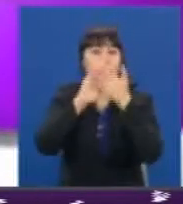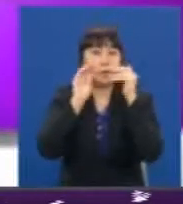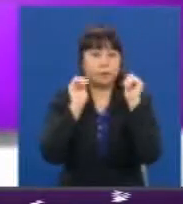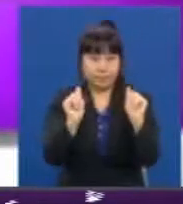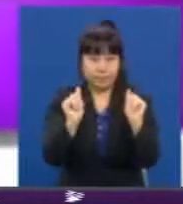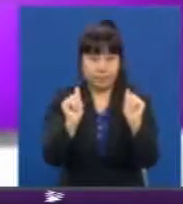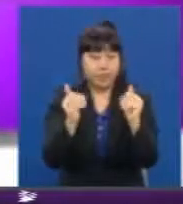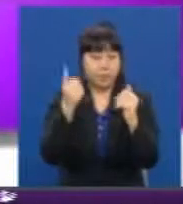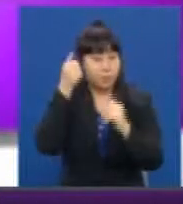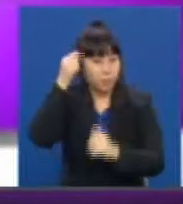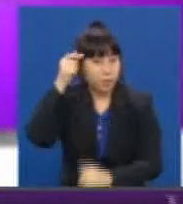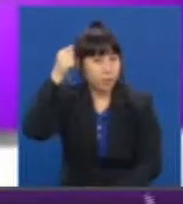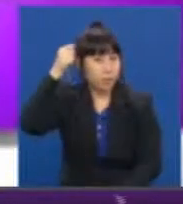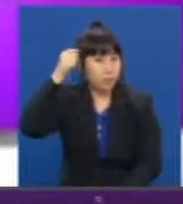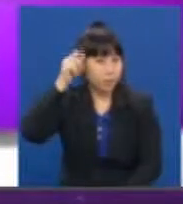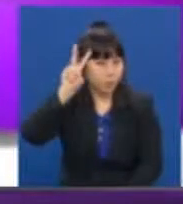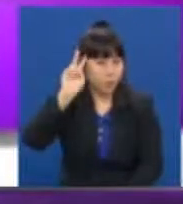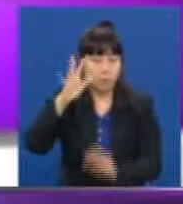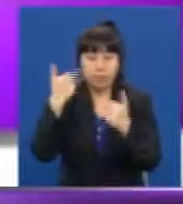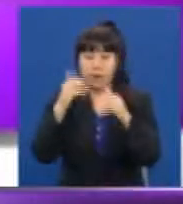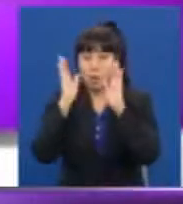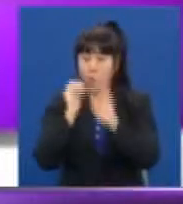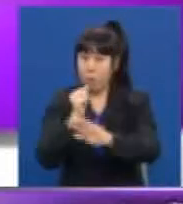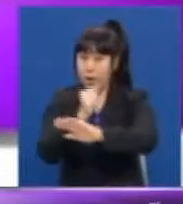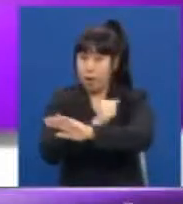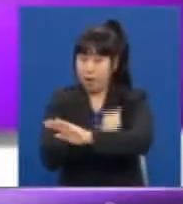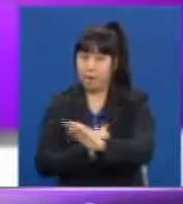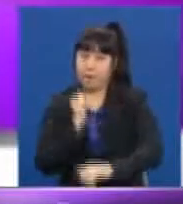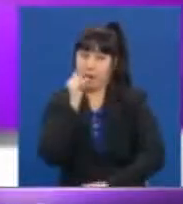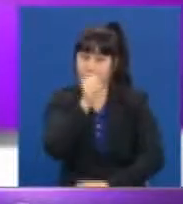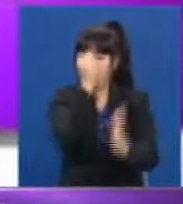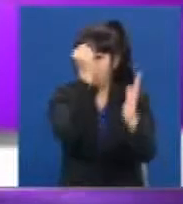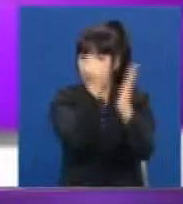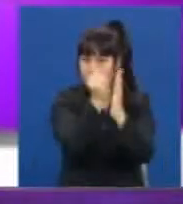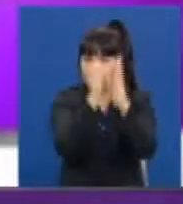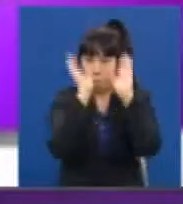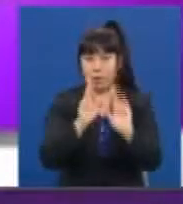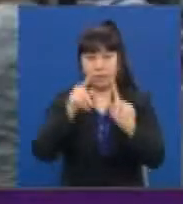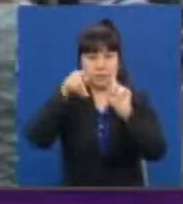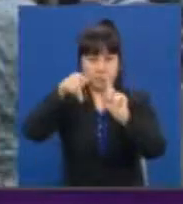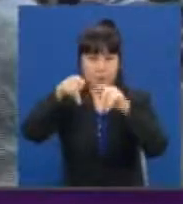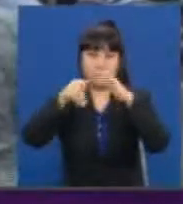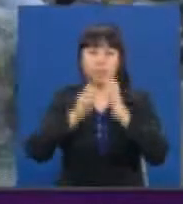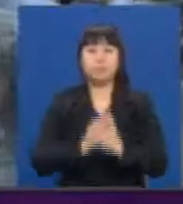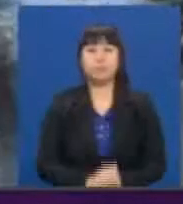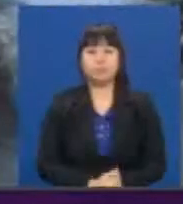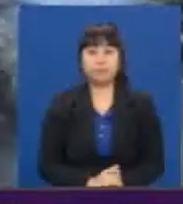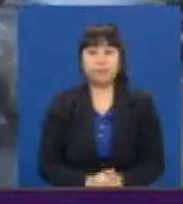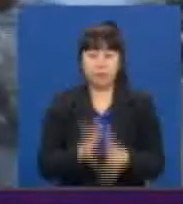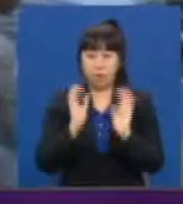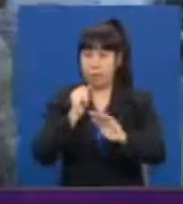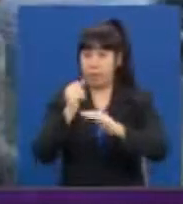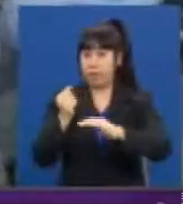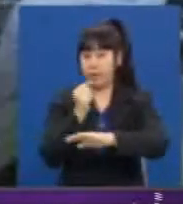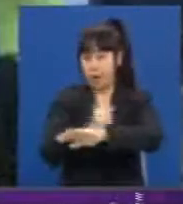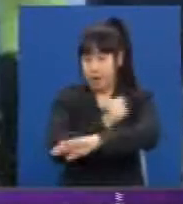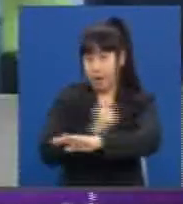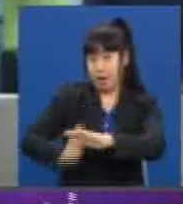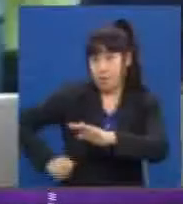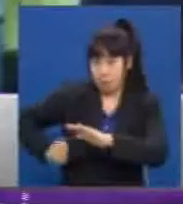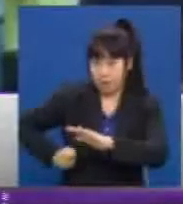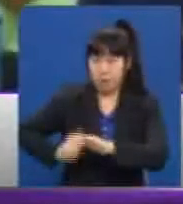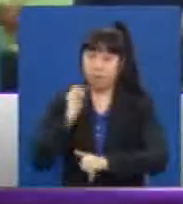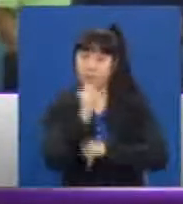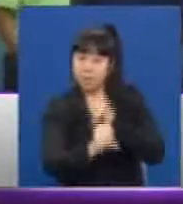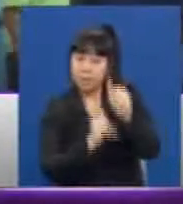วันที่ 2ค่ะมีแรงงานลงทะเบียนเข้าทำงานกว่า 1,000คนแรงงานกัมพูชาทยอยลงทะเบียนเข้าทำงานใน